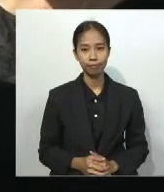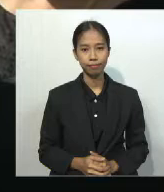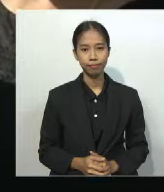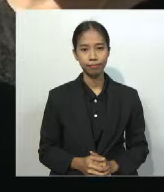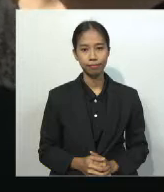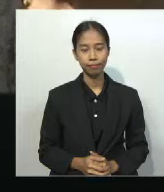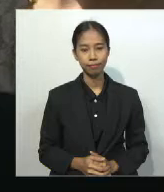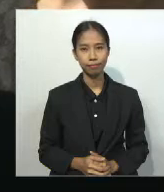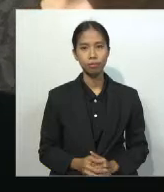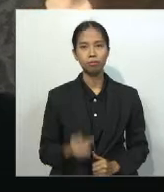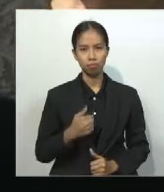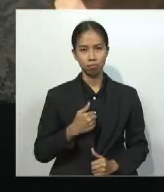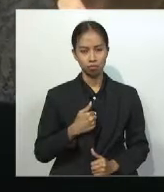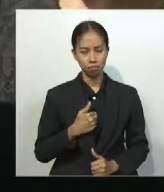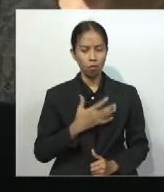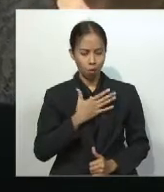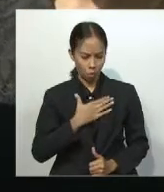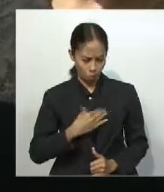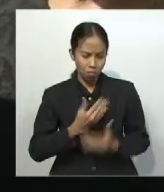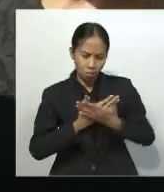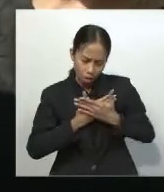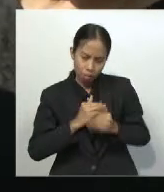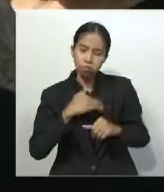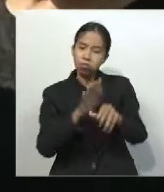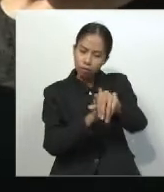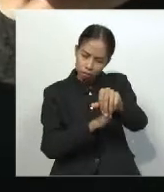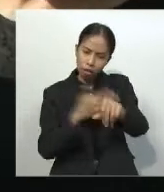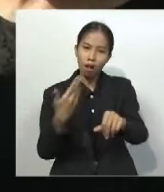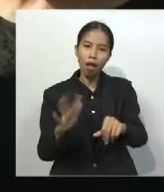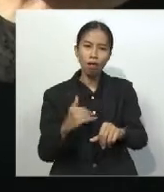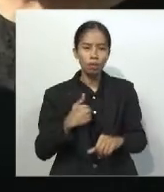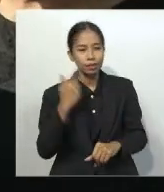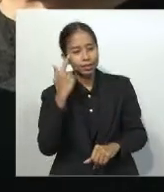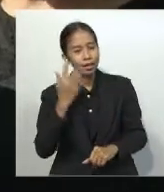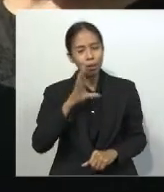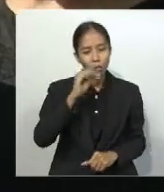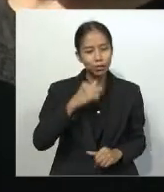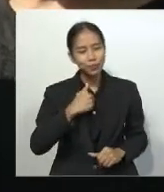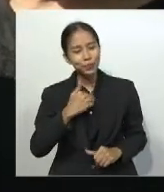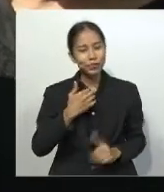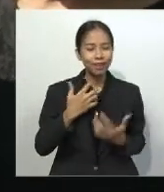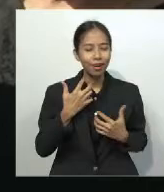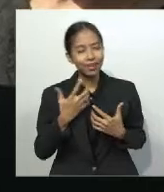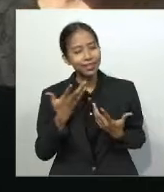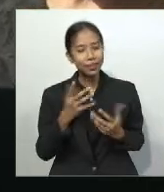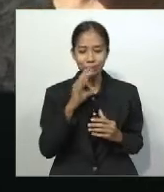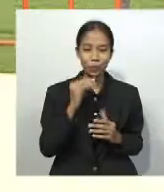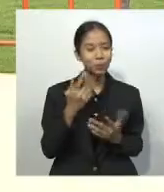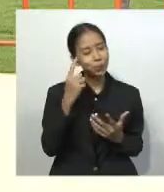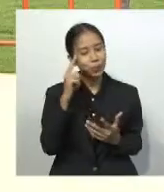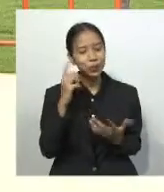ไม่นานแล้วครับก็ไม่รู้จะอธิบายยังไงได้